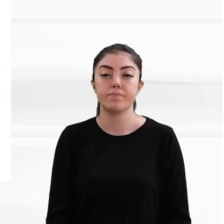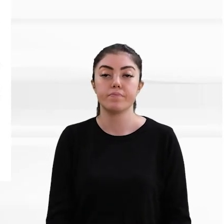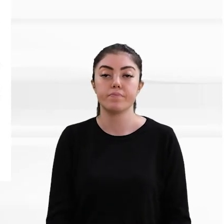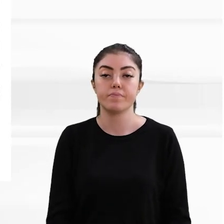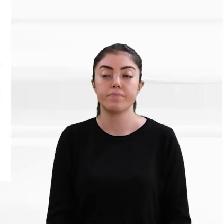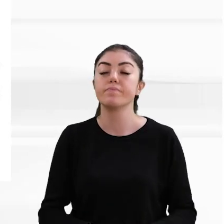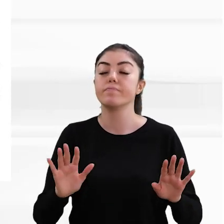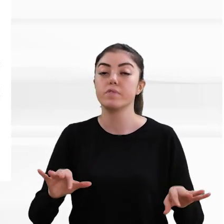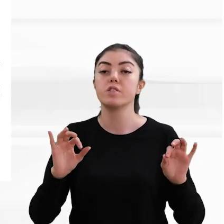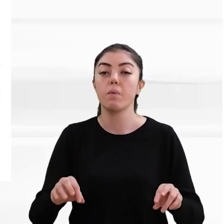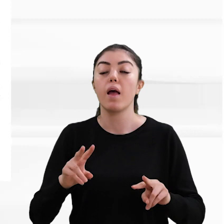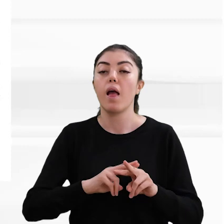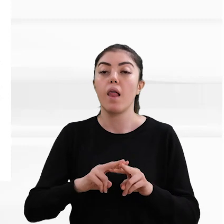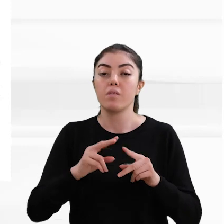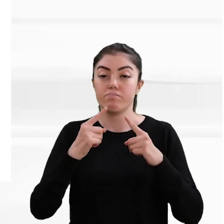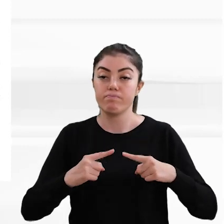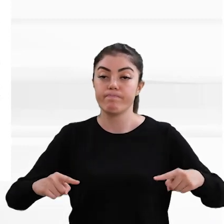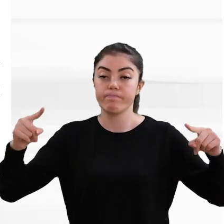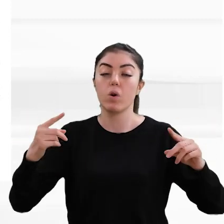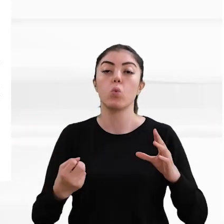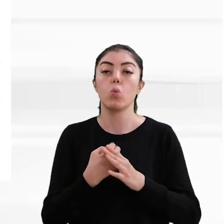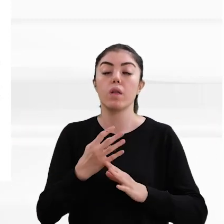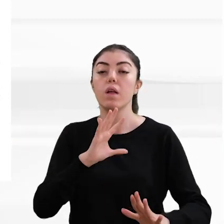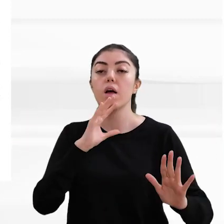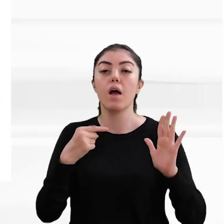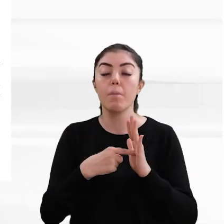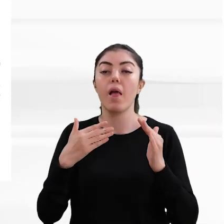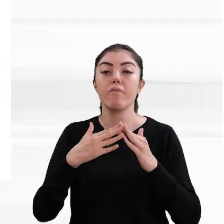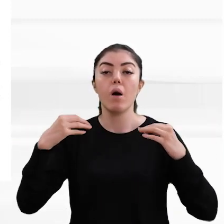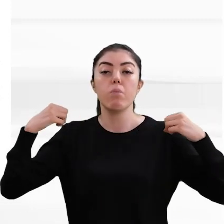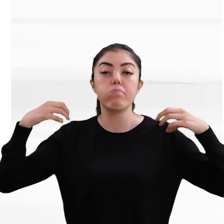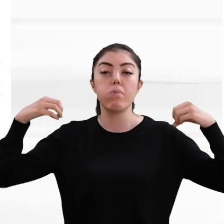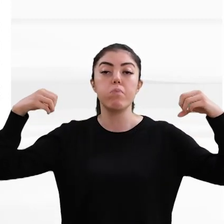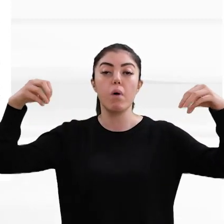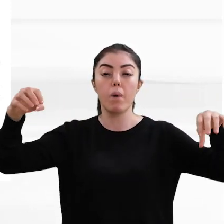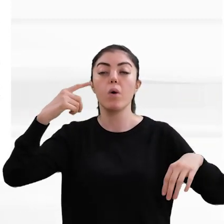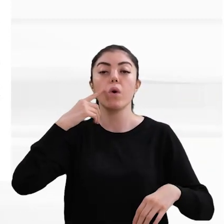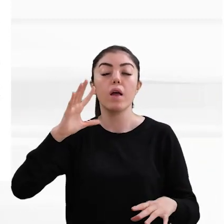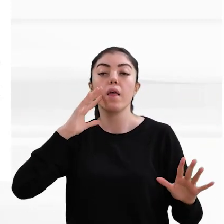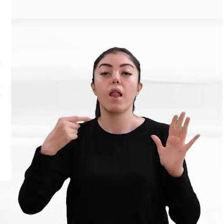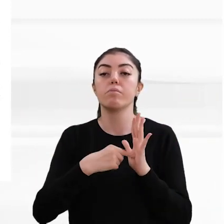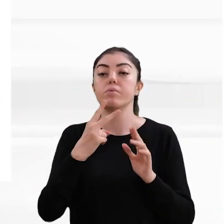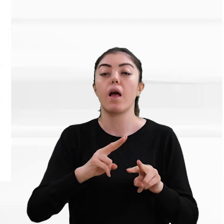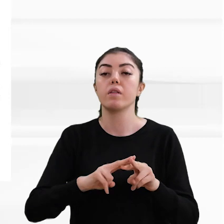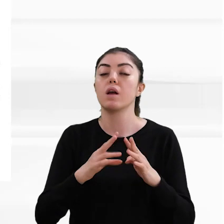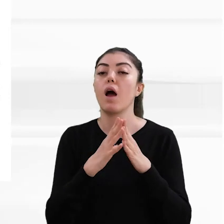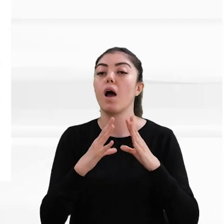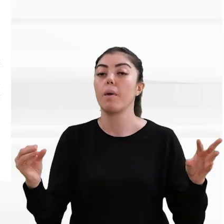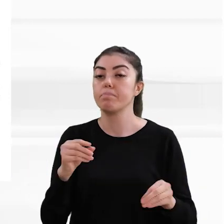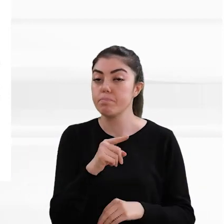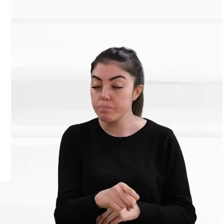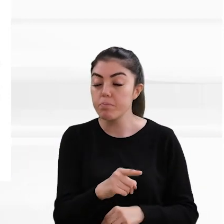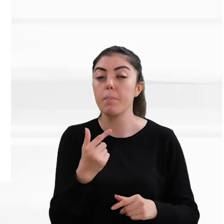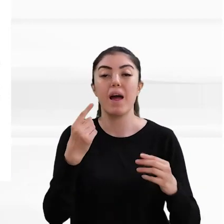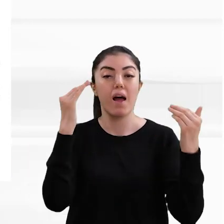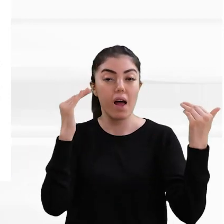olarak verilmiştir? Sevgili öğrenciler, burada elektrik santrallerinde üretilen akımın evlerimize ulaşıncaya kadar iletim